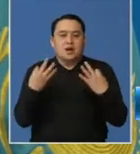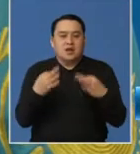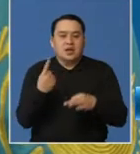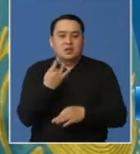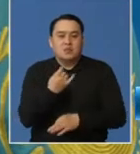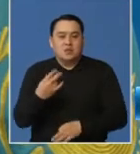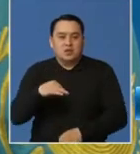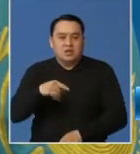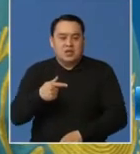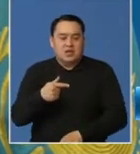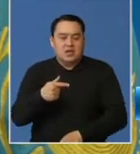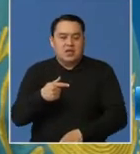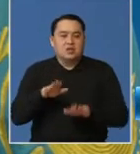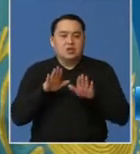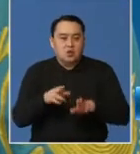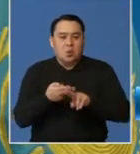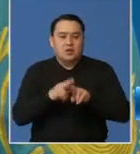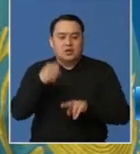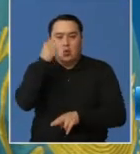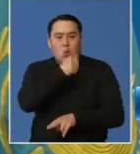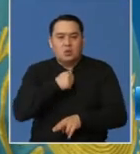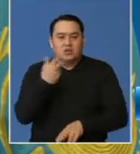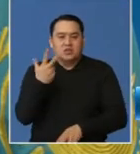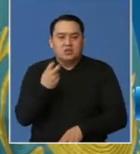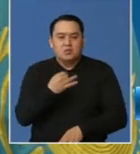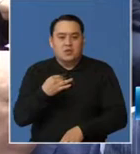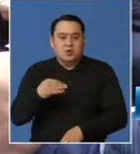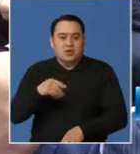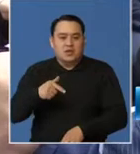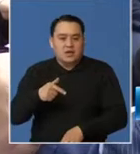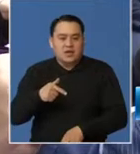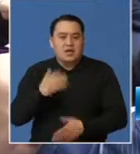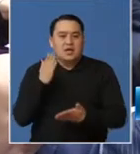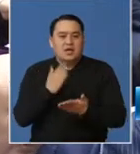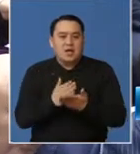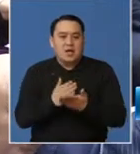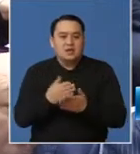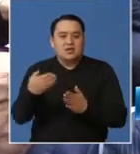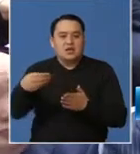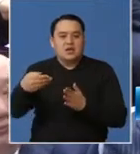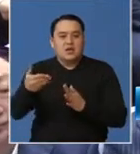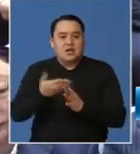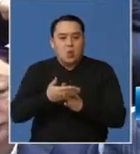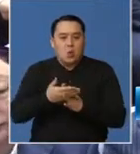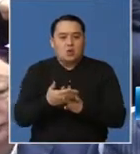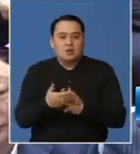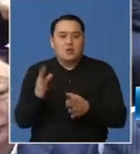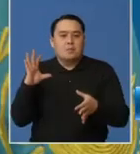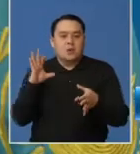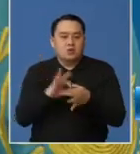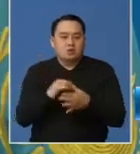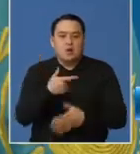тенге. Мы заложили только на этот год 300 миллионов тенге. Предусматривается льготное подключение к природному